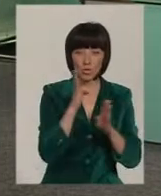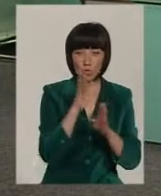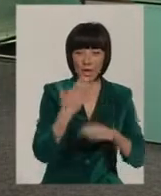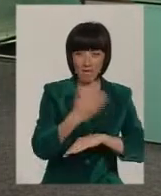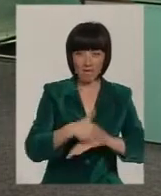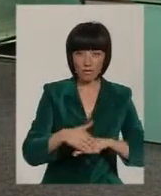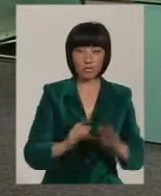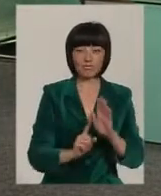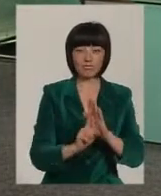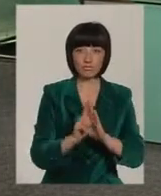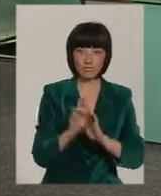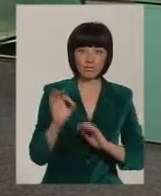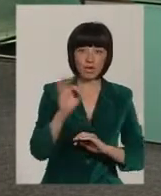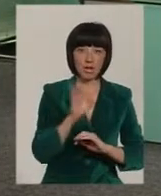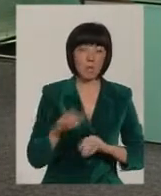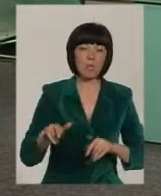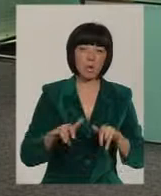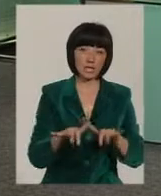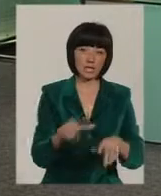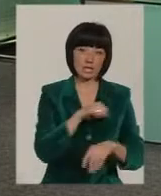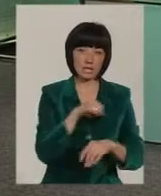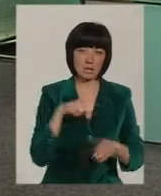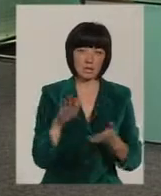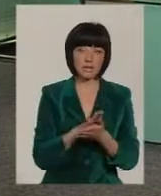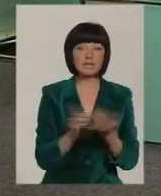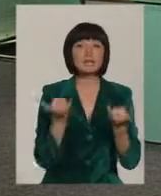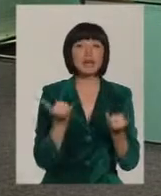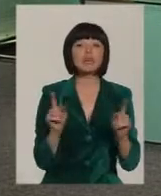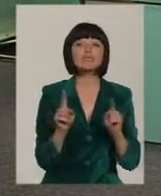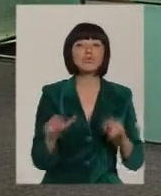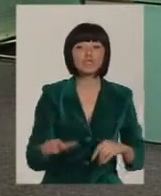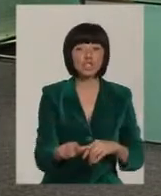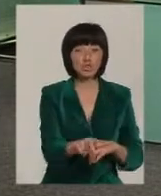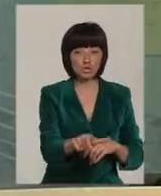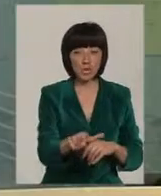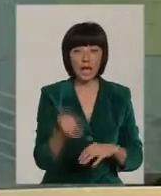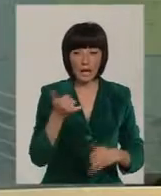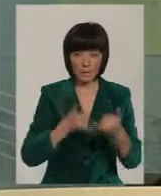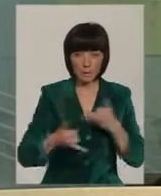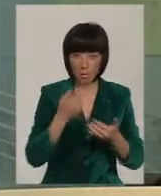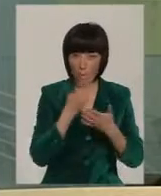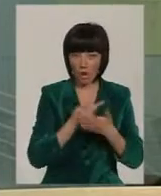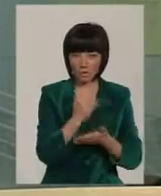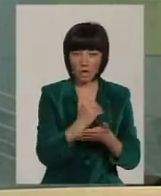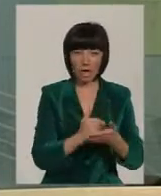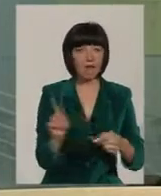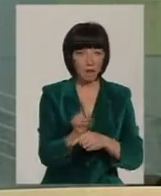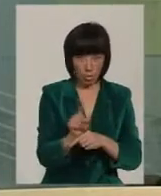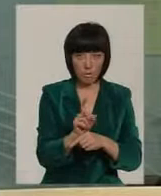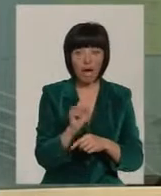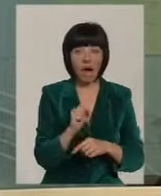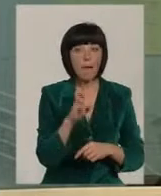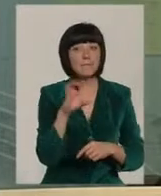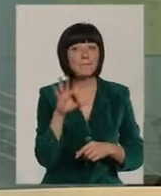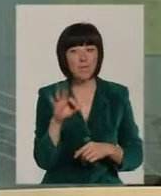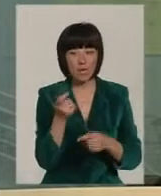температура води, пройшли процеси самоочистки. Зараз що з річкою? Зараз ви кажете, хімічні показники у нормі, а біологічні?